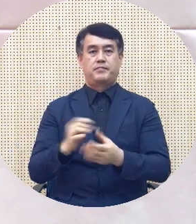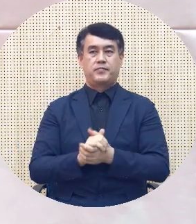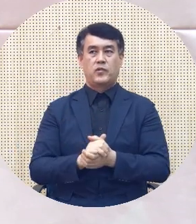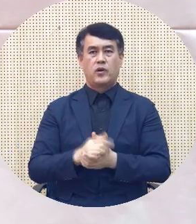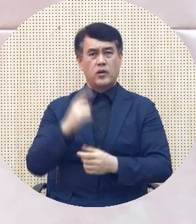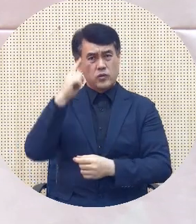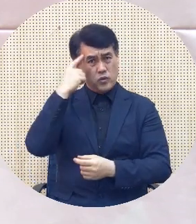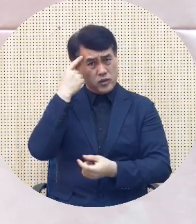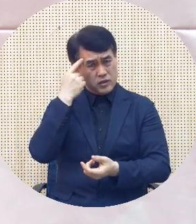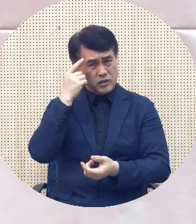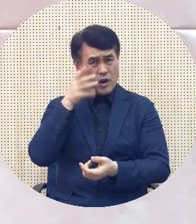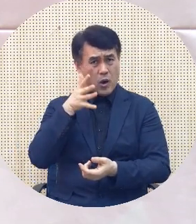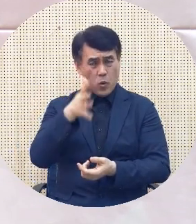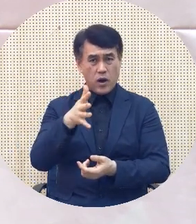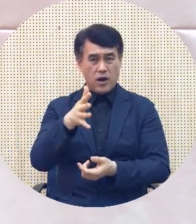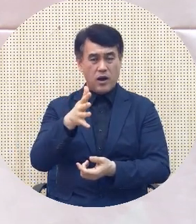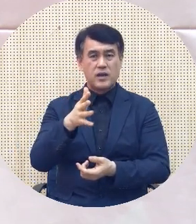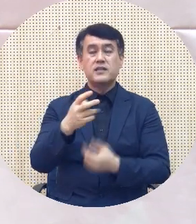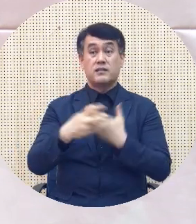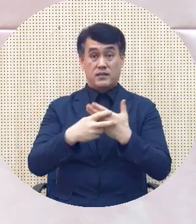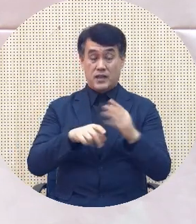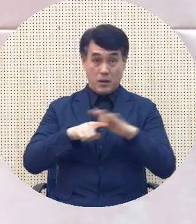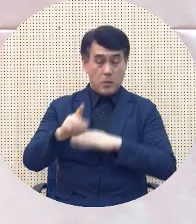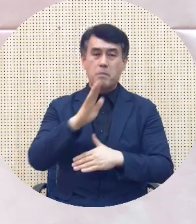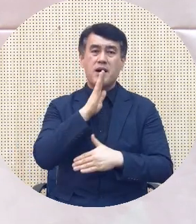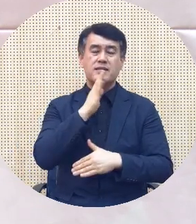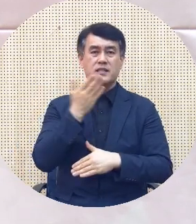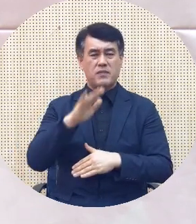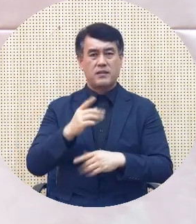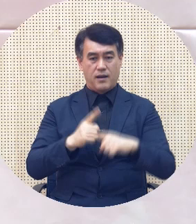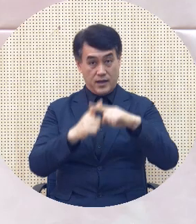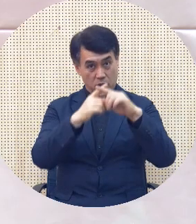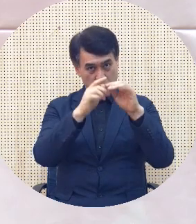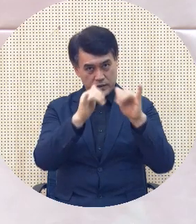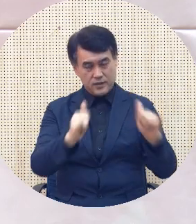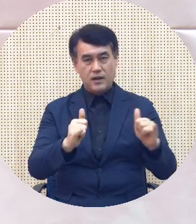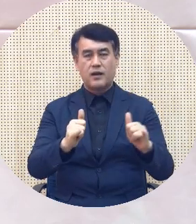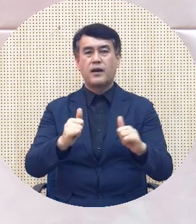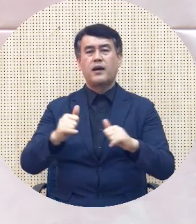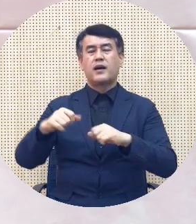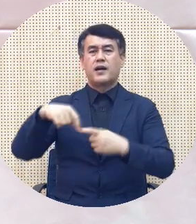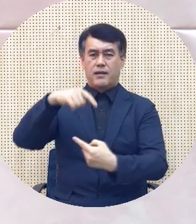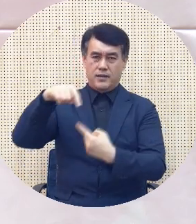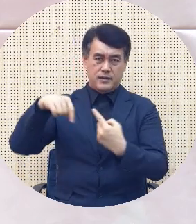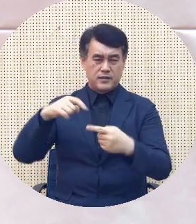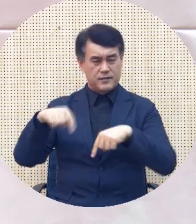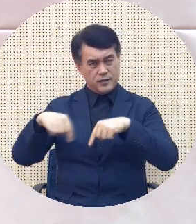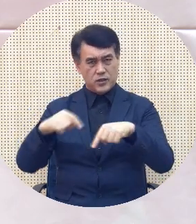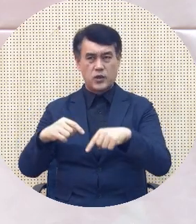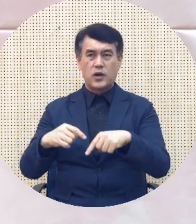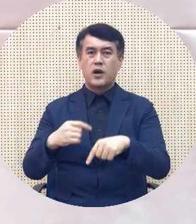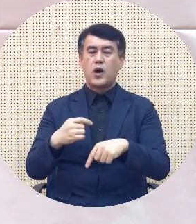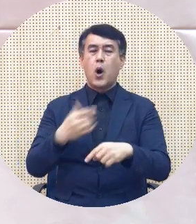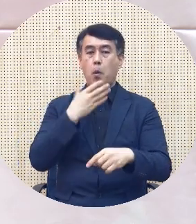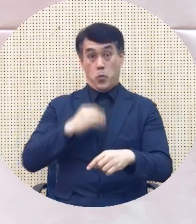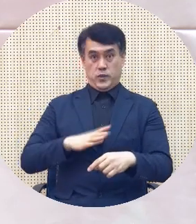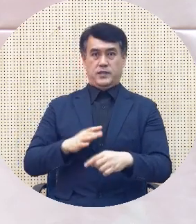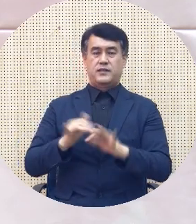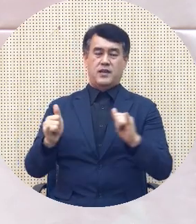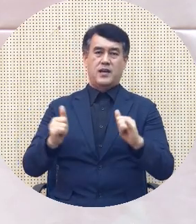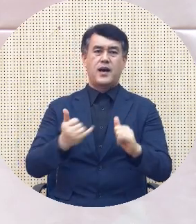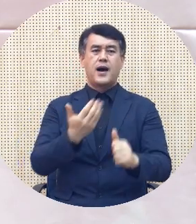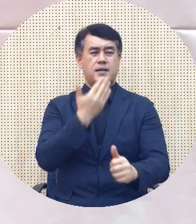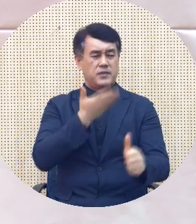문제는 당연히 정신과 의사가 앞장서야 되겠지만 간호사, 행정직원, 복지사, 가족 등은 물론 식사를 챙겨주시는